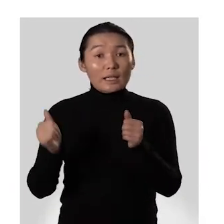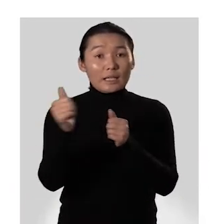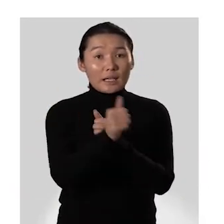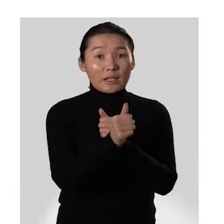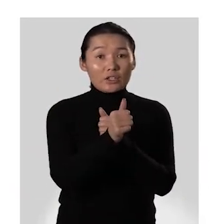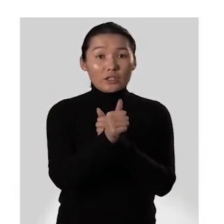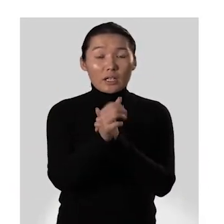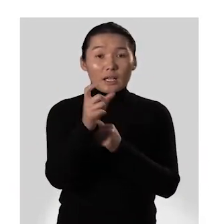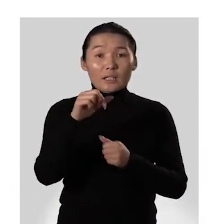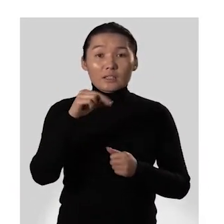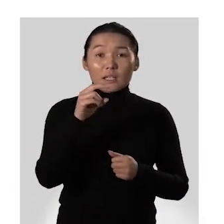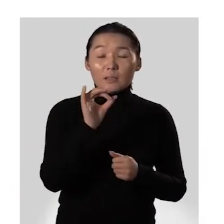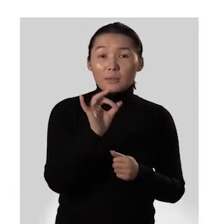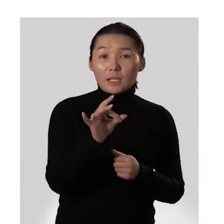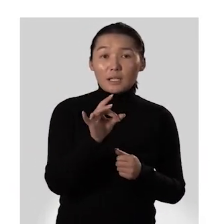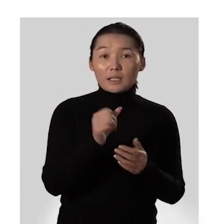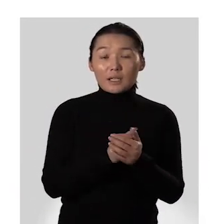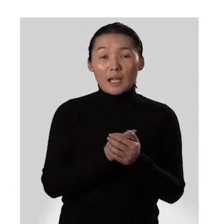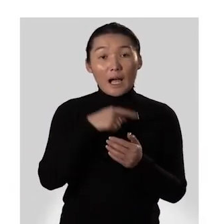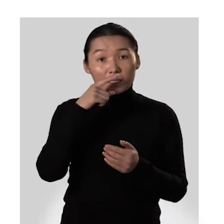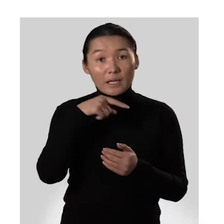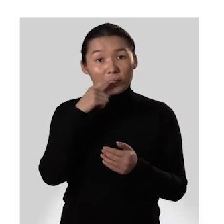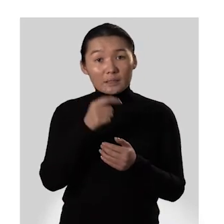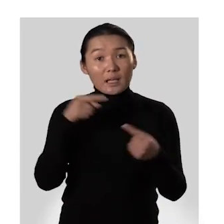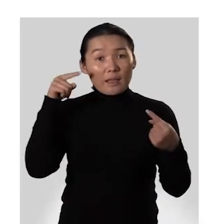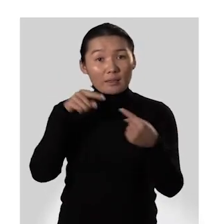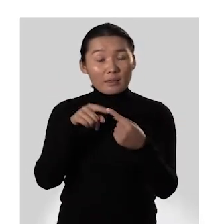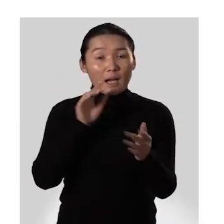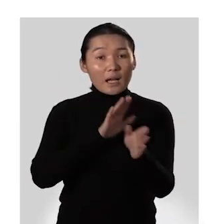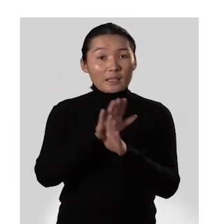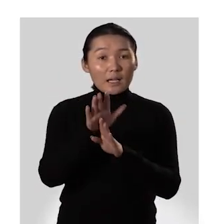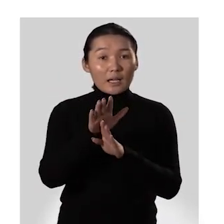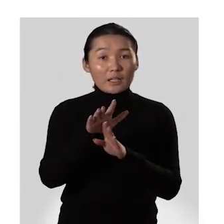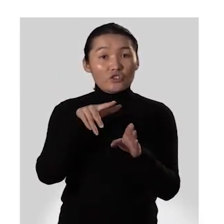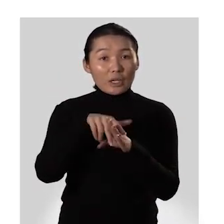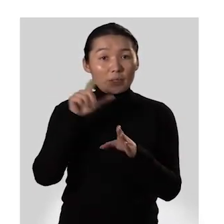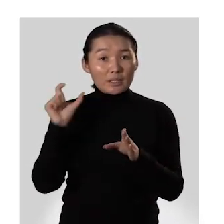жана саяпкердин айтканын так аткарган чабендеске жараша болот.